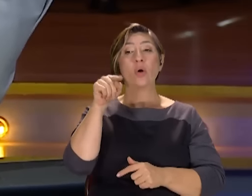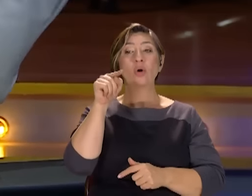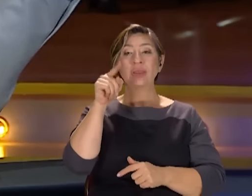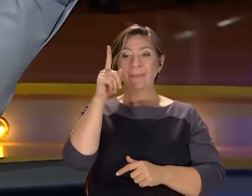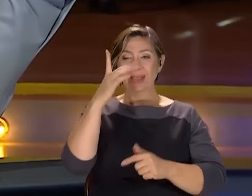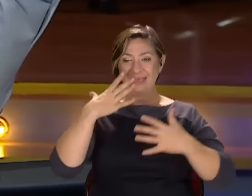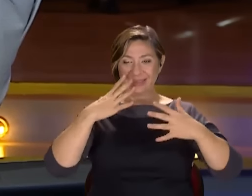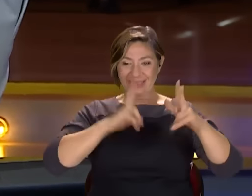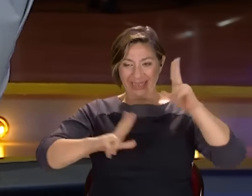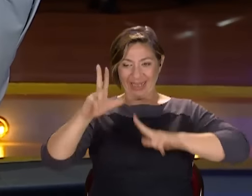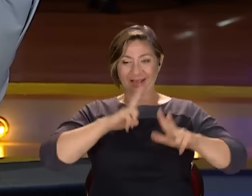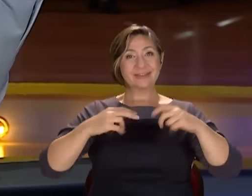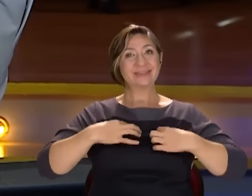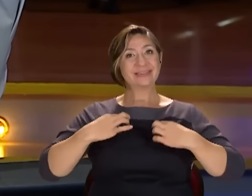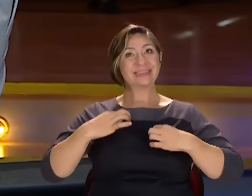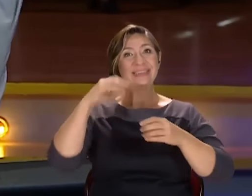tekstil için